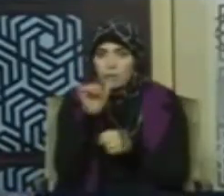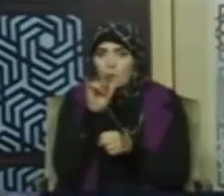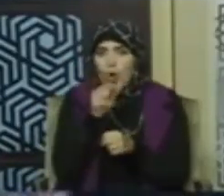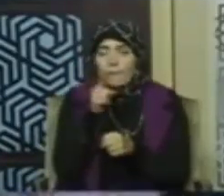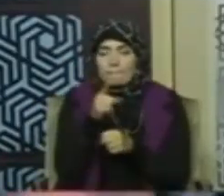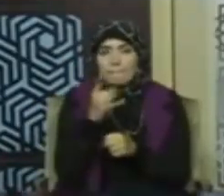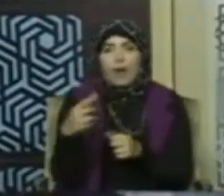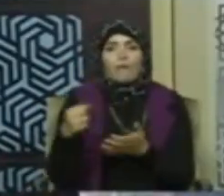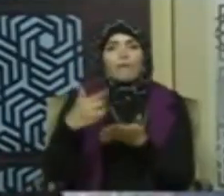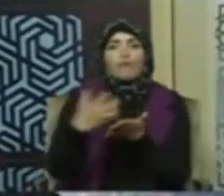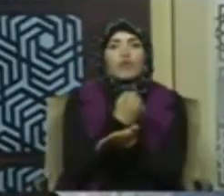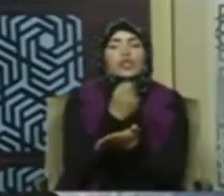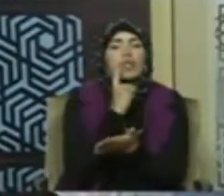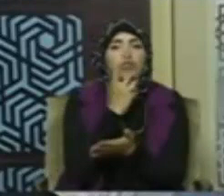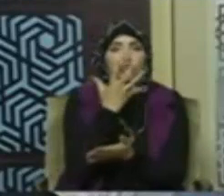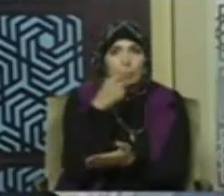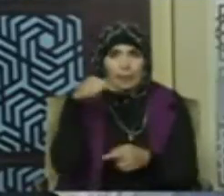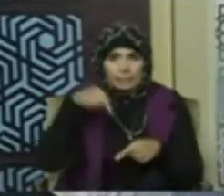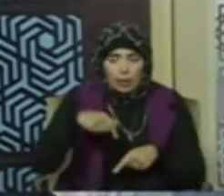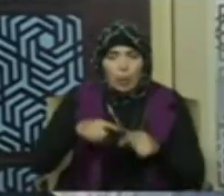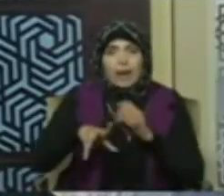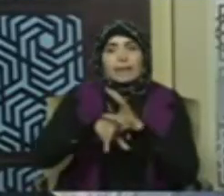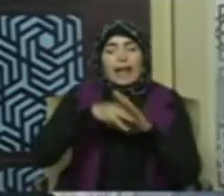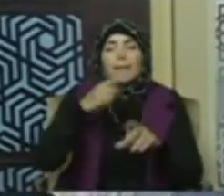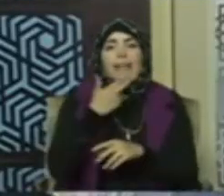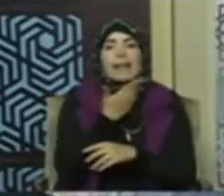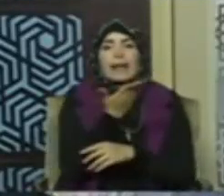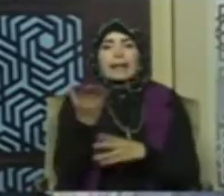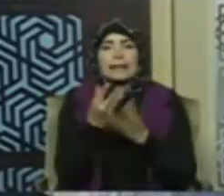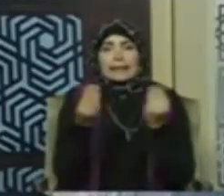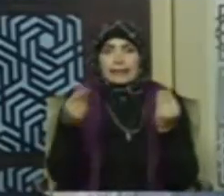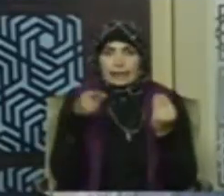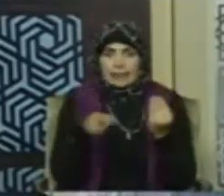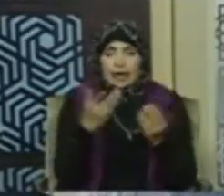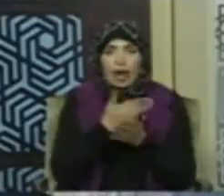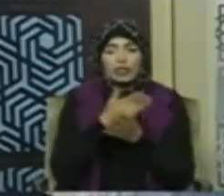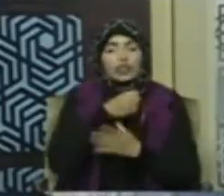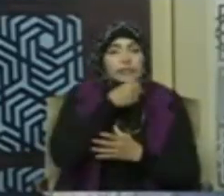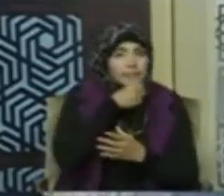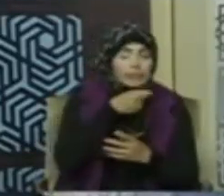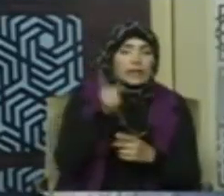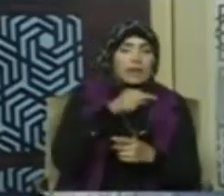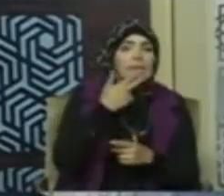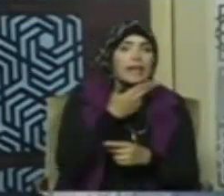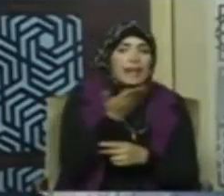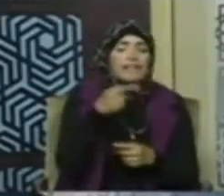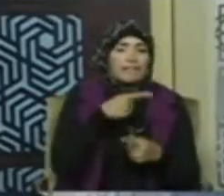شيخوختك. هنا يقول نبينا صلى الله عليه وسلم